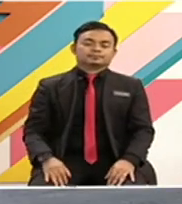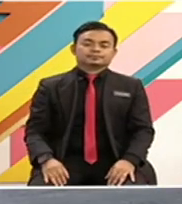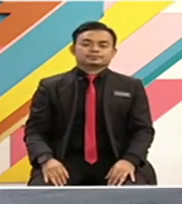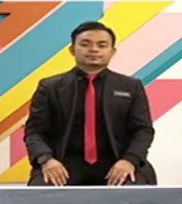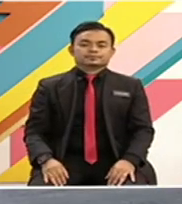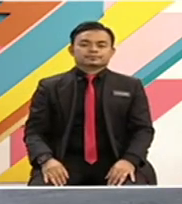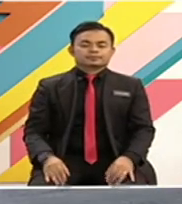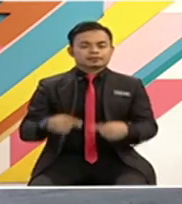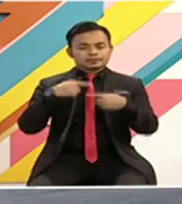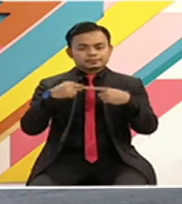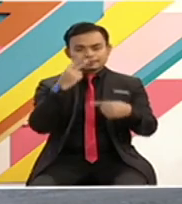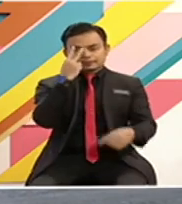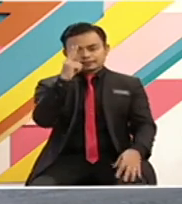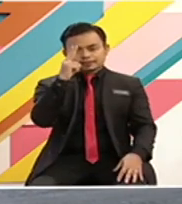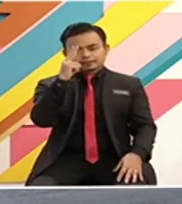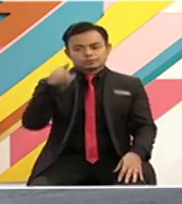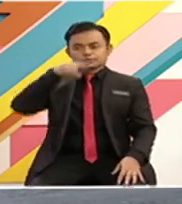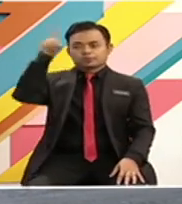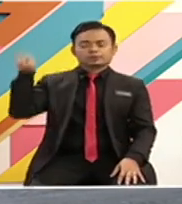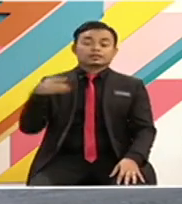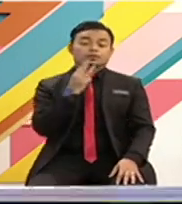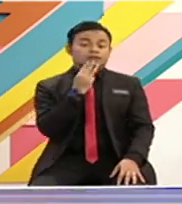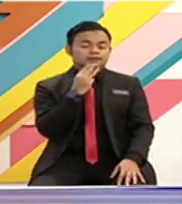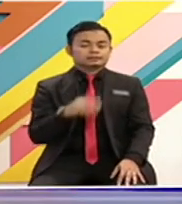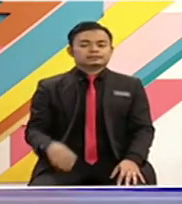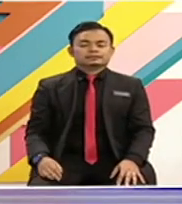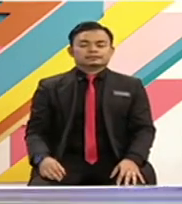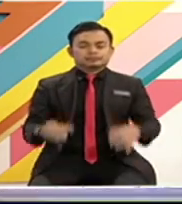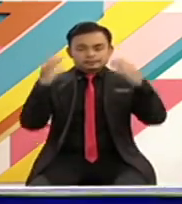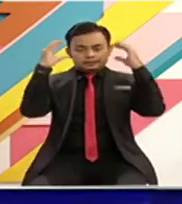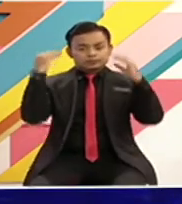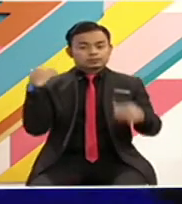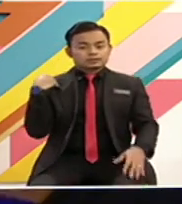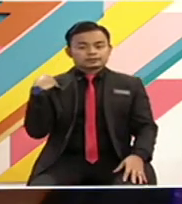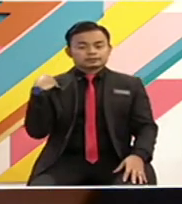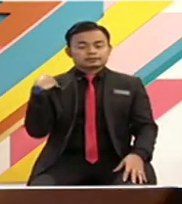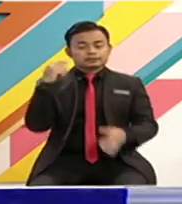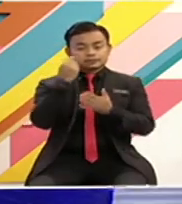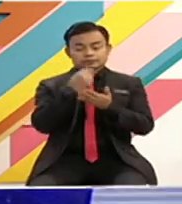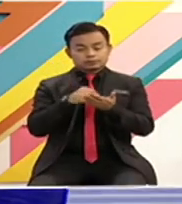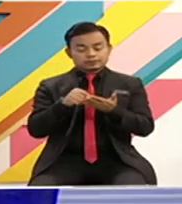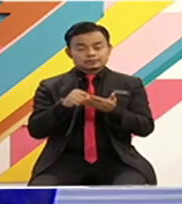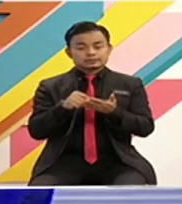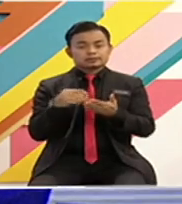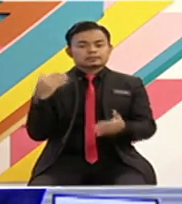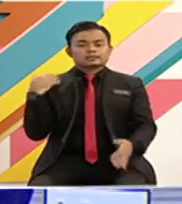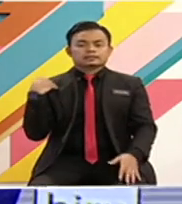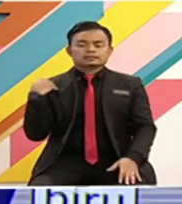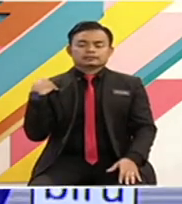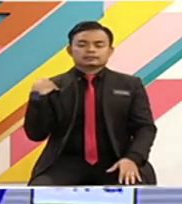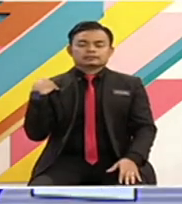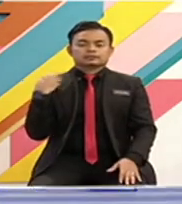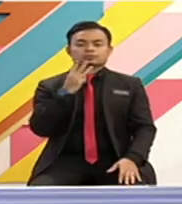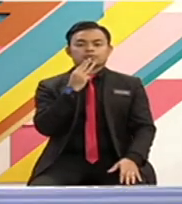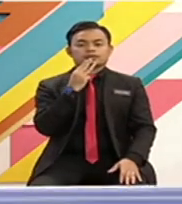nih cek mudahnya tekan di sini ya warna-warna Ini ada warna bersuhu panas dan juga warna bersuhu sejuk